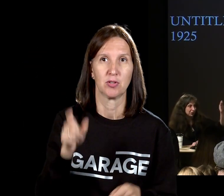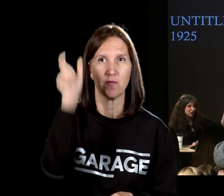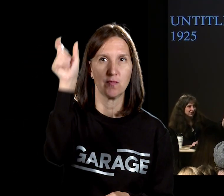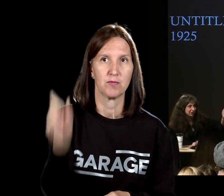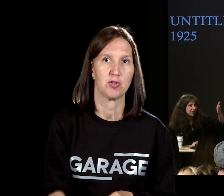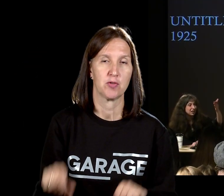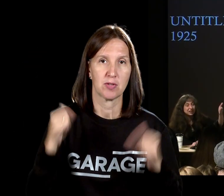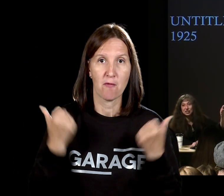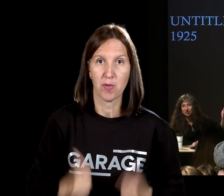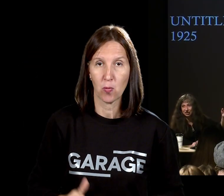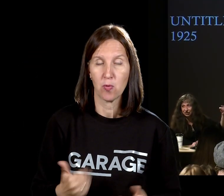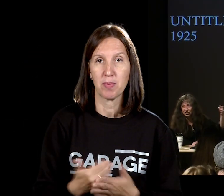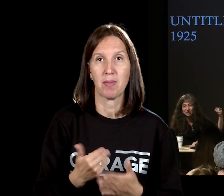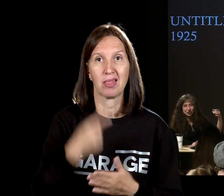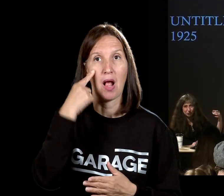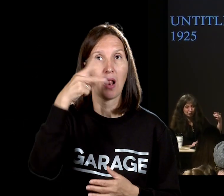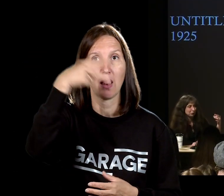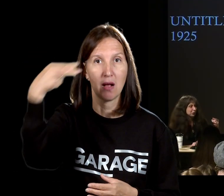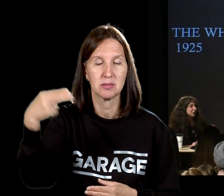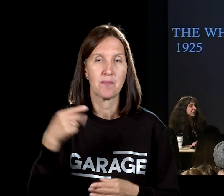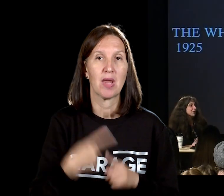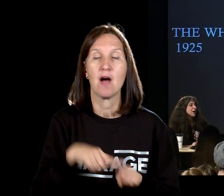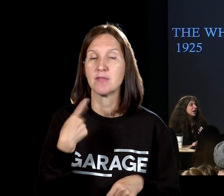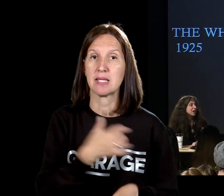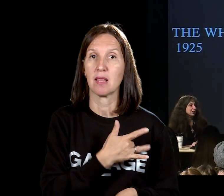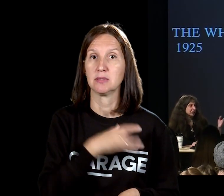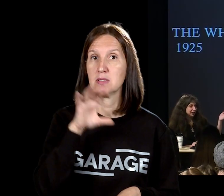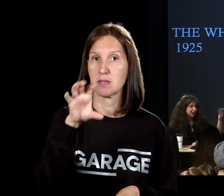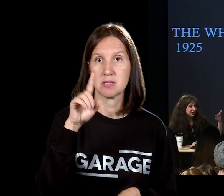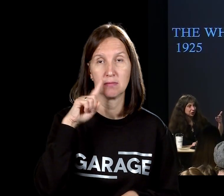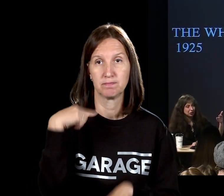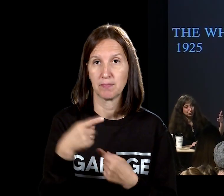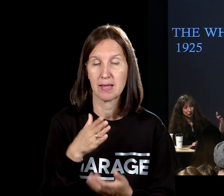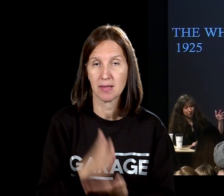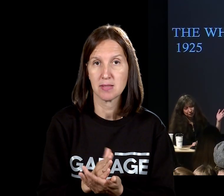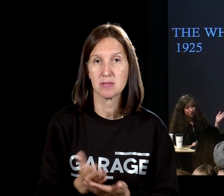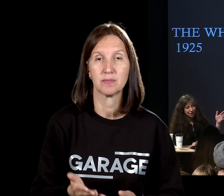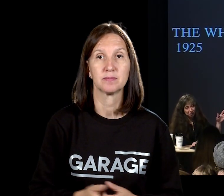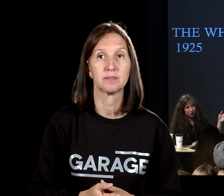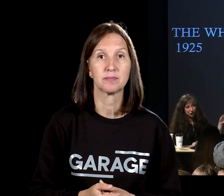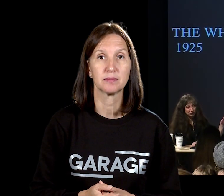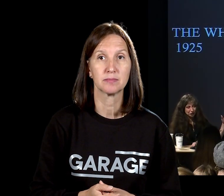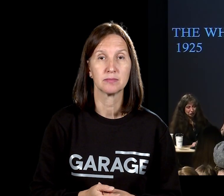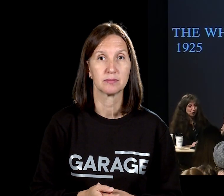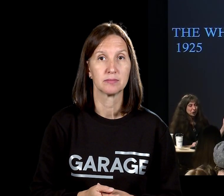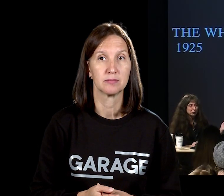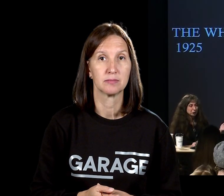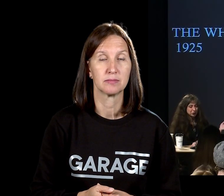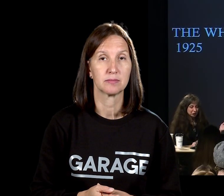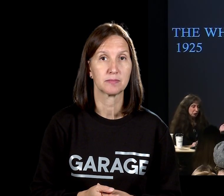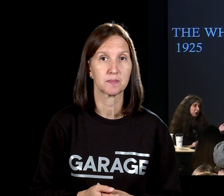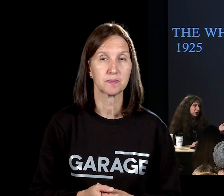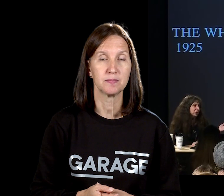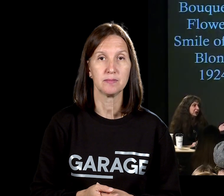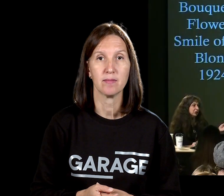фигуру. Глаз, сердце, да, всегда сердце будет пребывать. Здесь это как бы перчатка, какая-то рука,